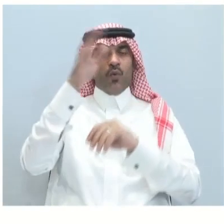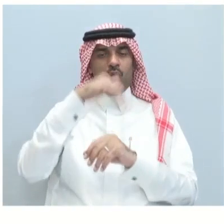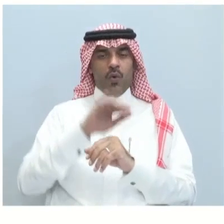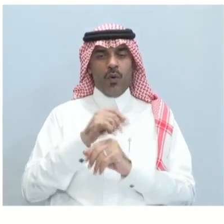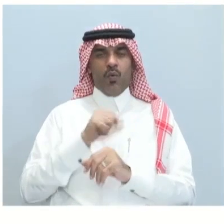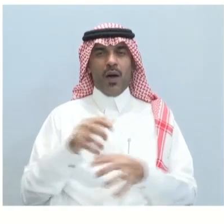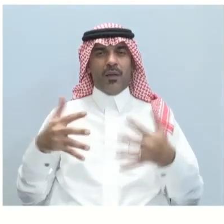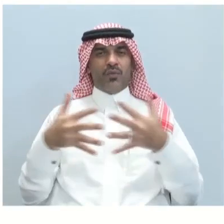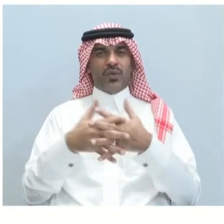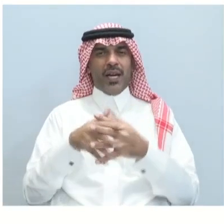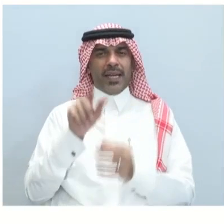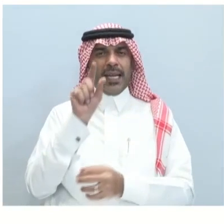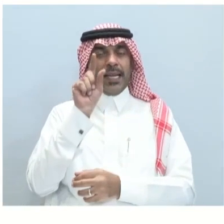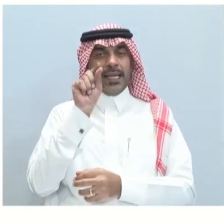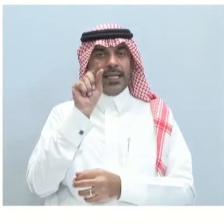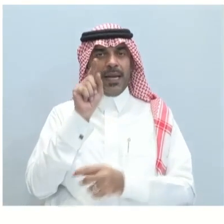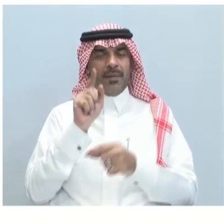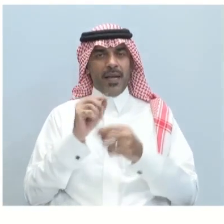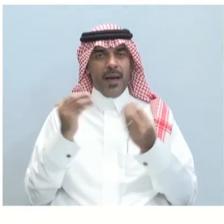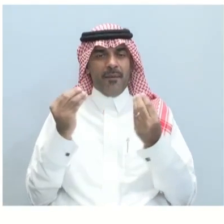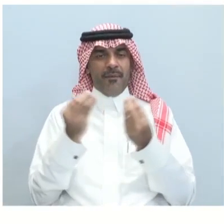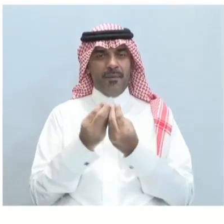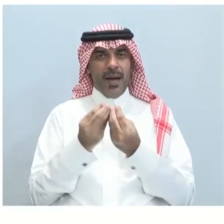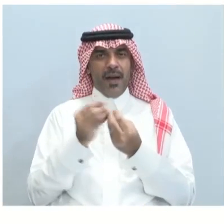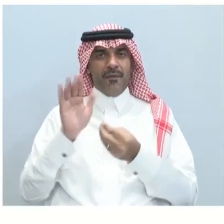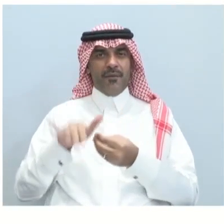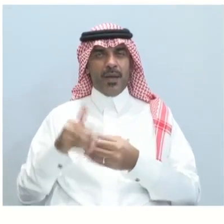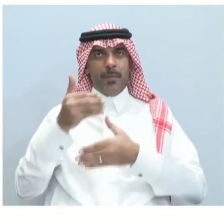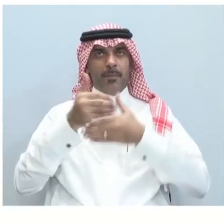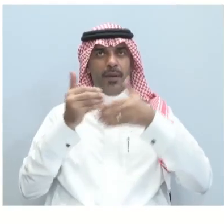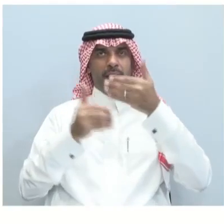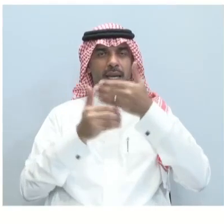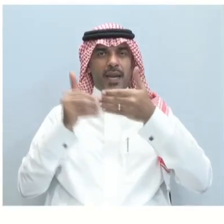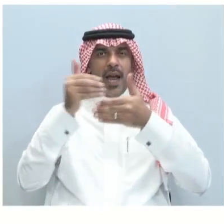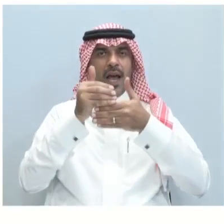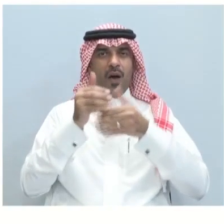والمشاركه الايجابيه في بناء وطني